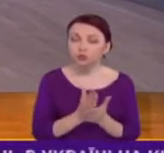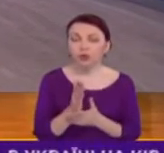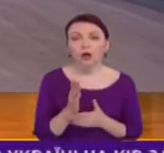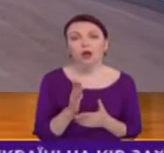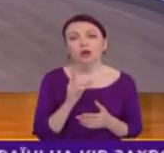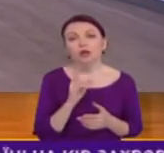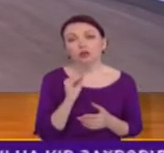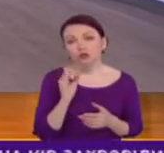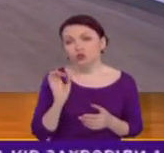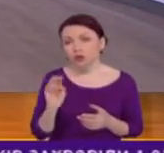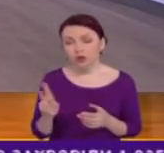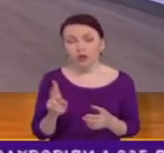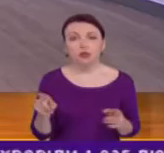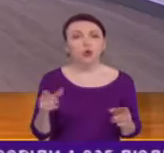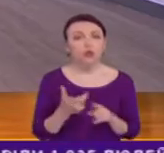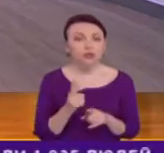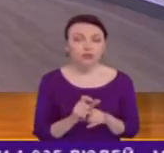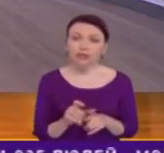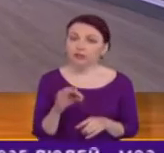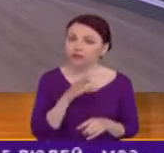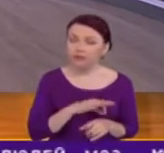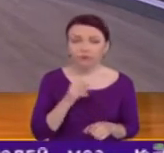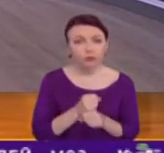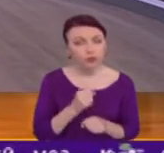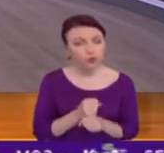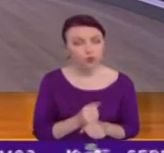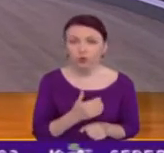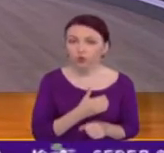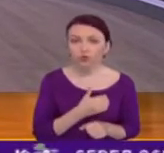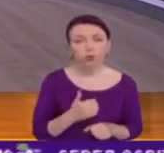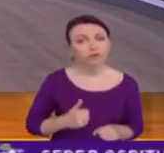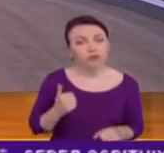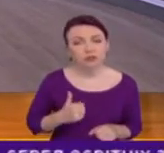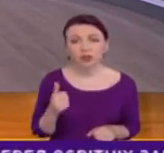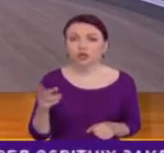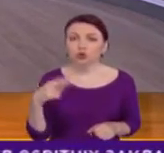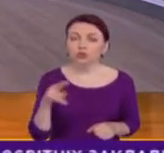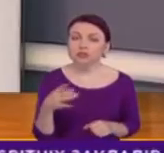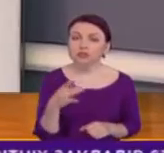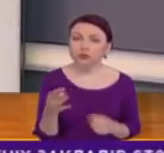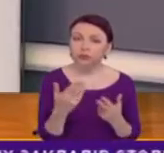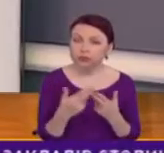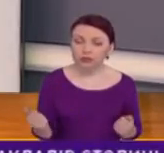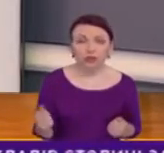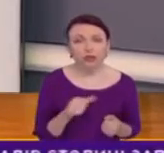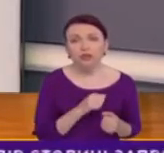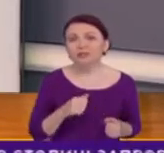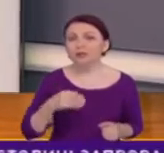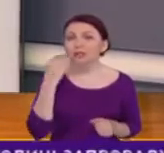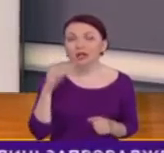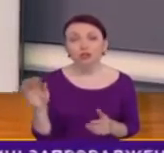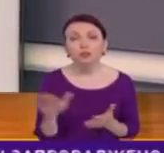житлово-комунального господарства зараз настільки ефективно працюють, що... Хочу похвастатися, що Деснянський район признаний один із самих кращих по